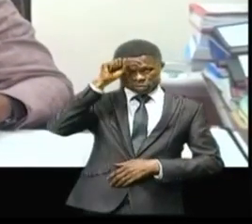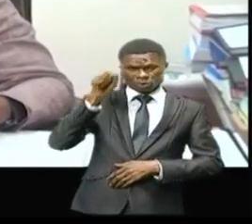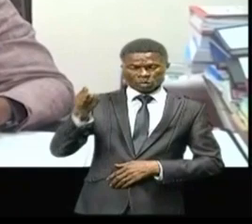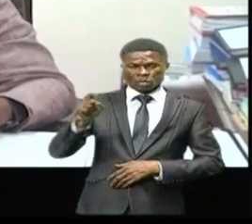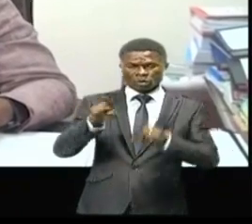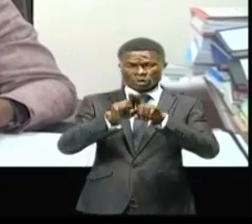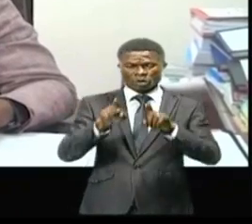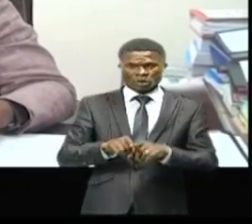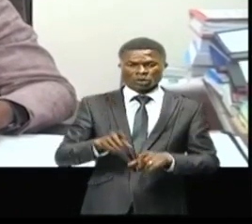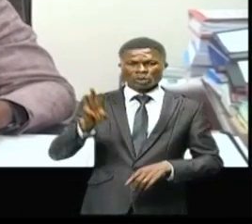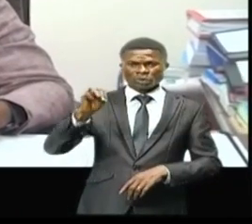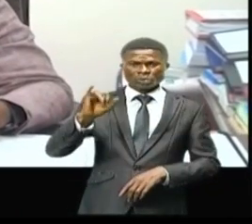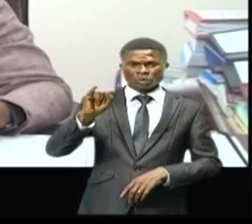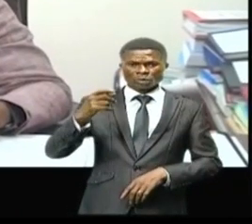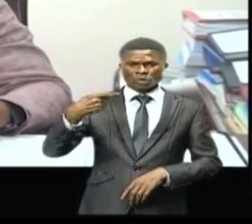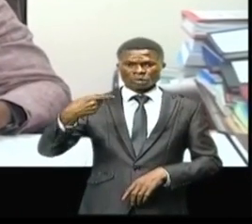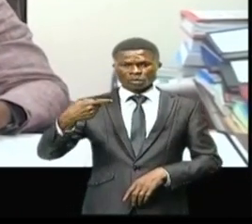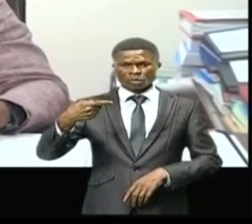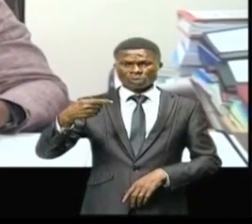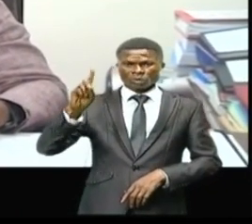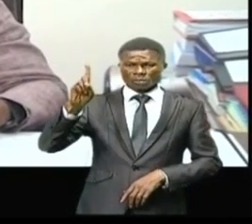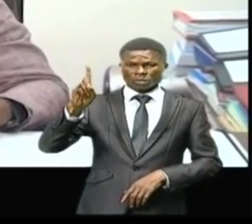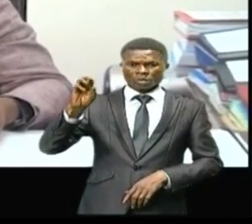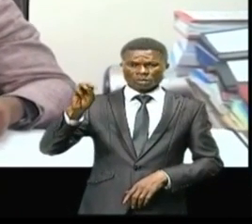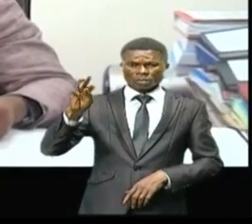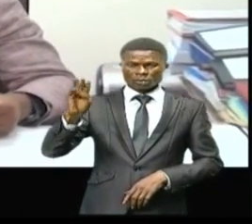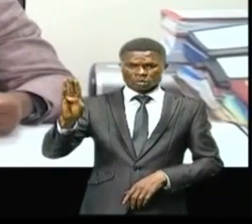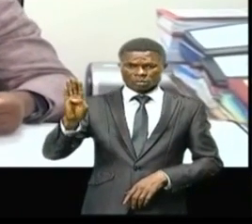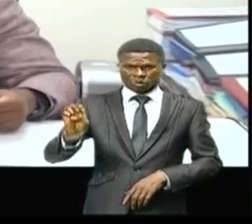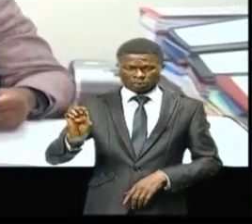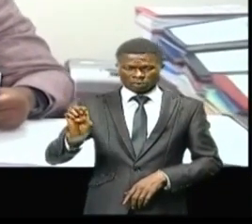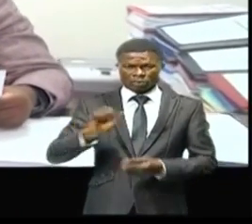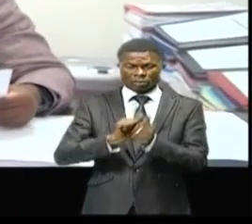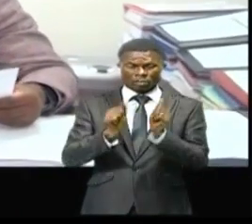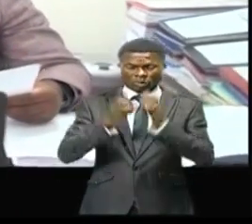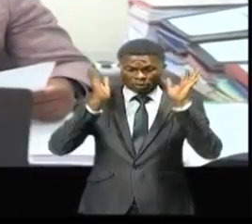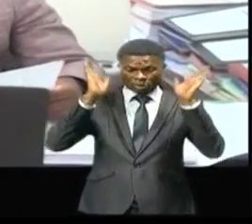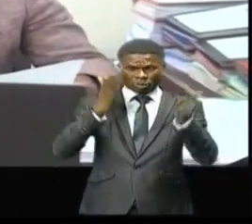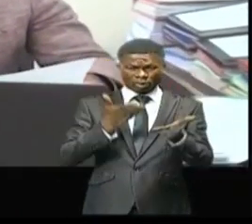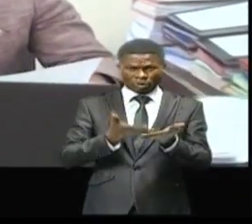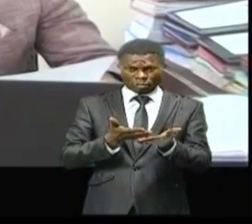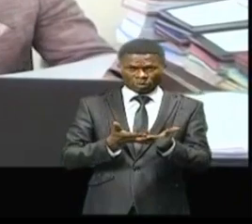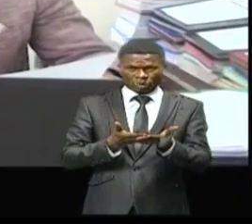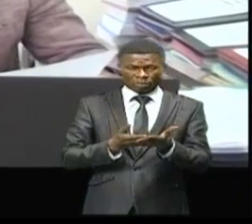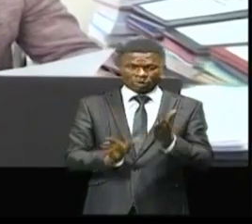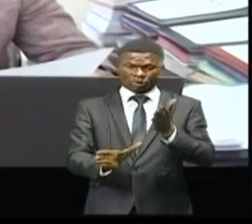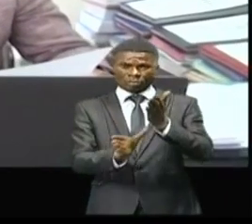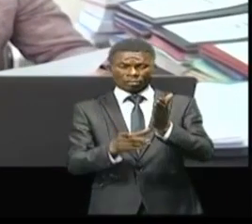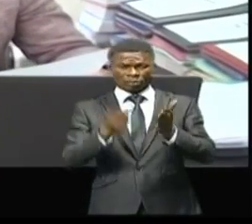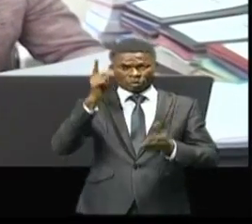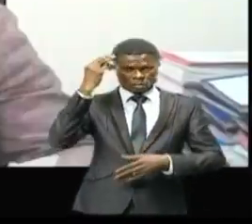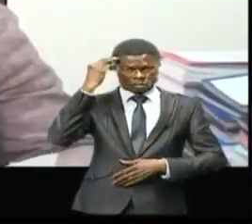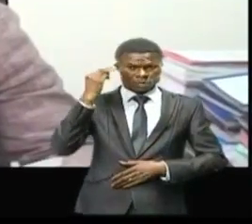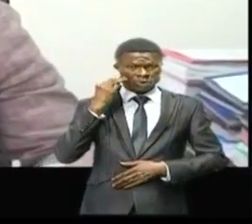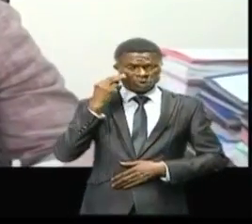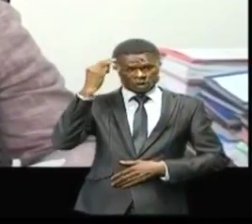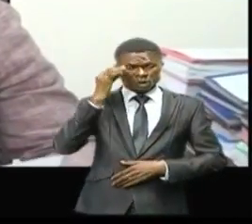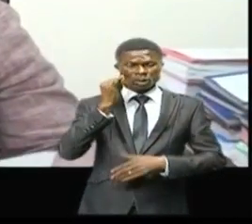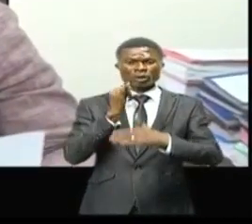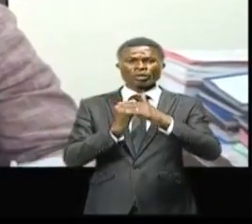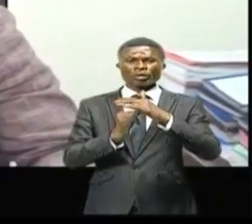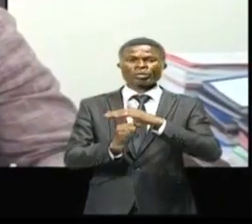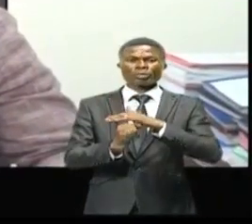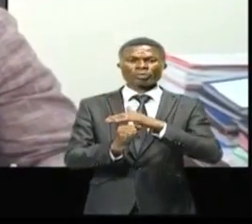et du coup en ce qui concerne les volets catastrophes les vices Premier ministre ministre de